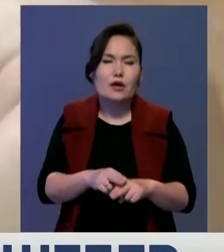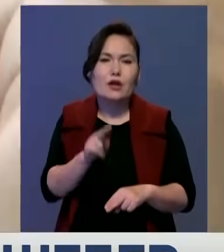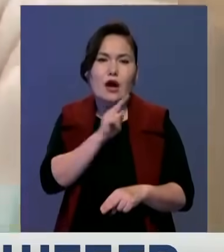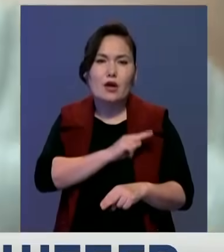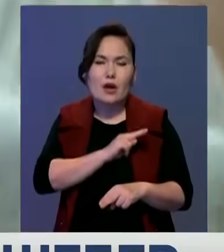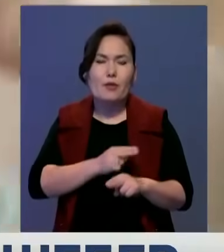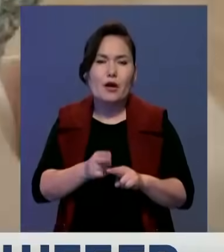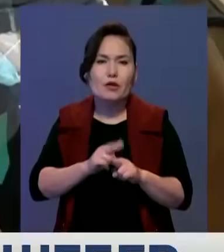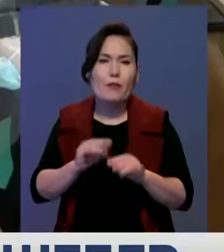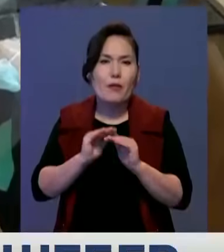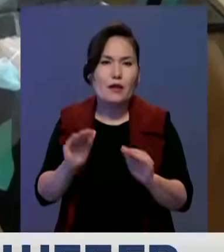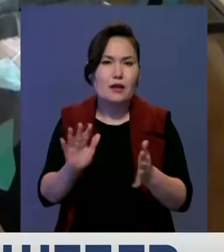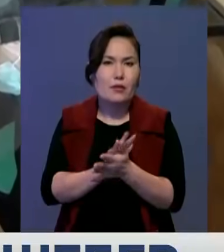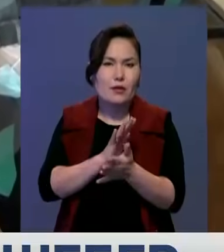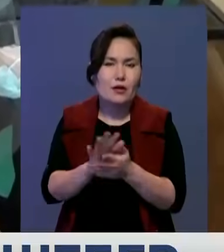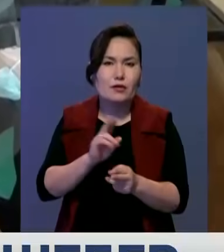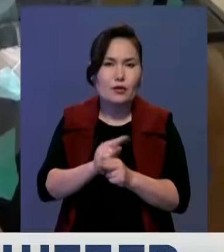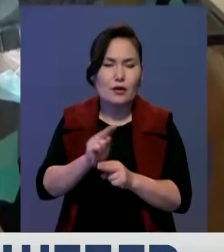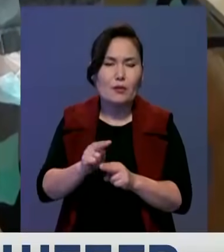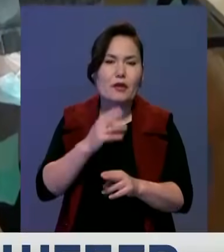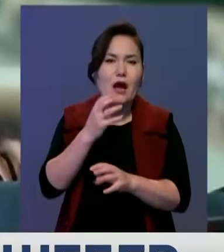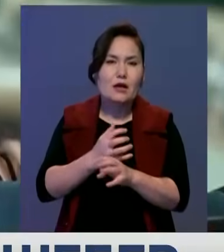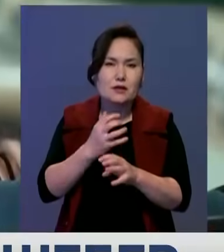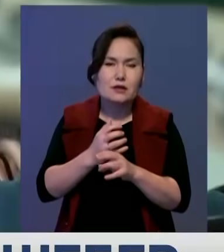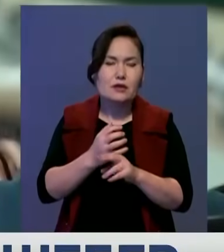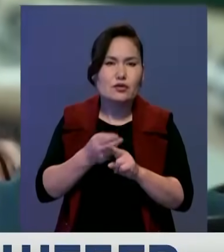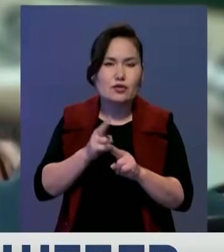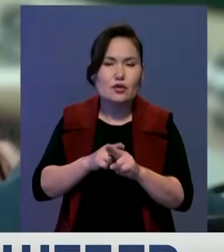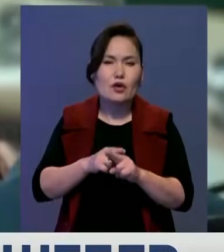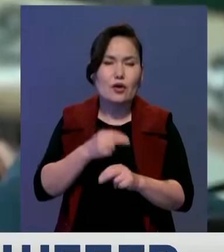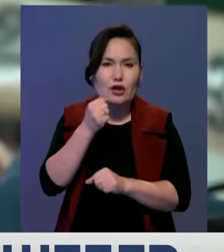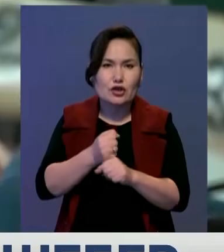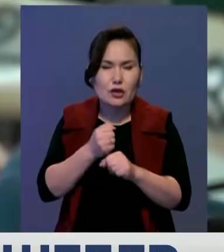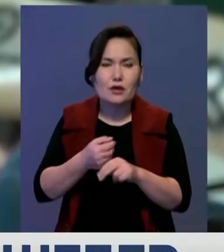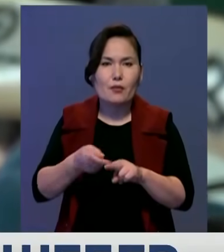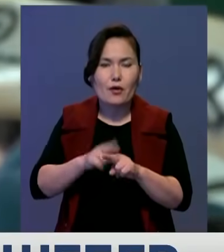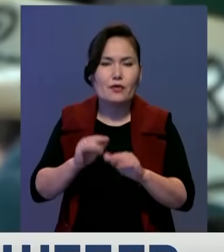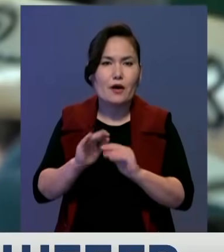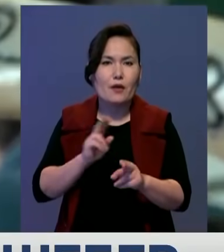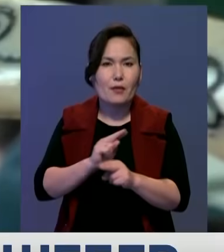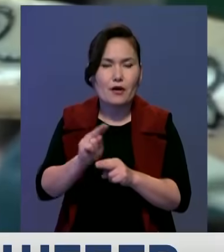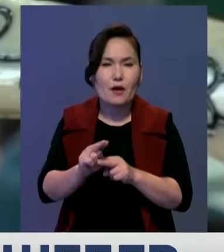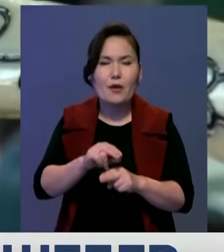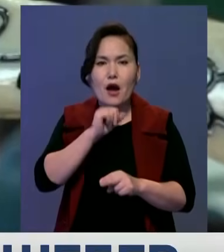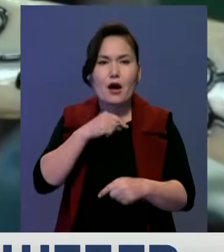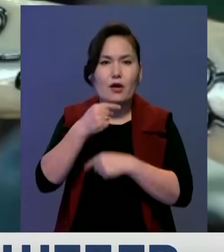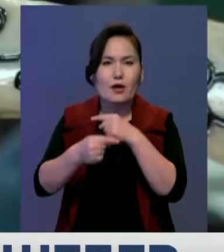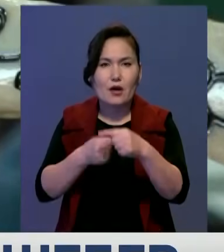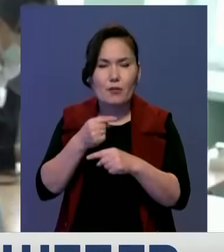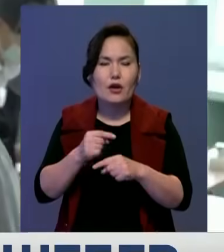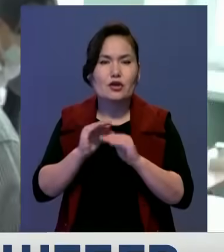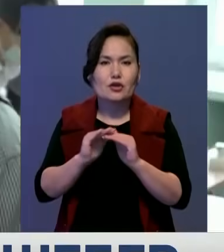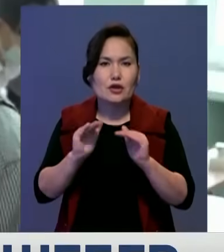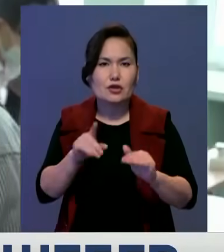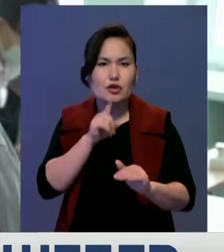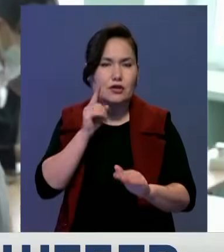тегін барады. Мақсаты ұмытылып бара жатқан сүйек өңдеудің технологиясын өзгеге үйрету, ата кәсіпті жастардың бойына сіңіру.